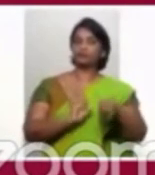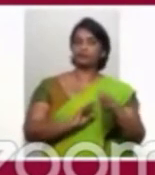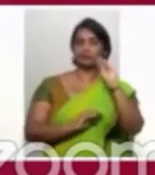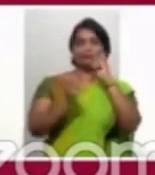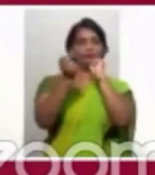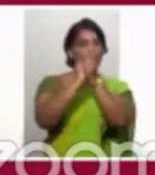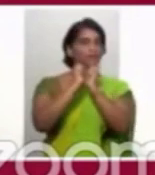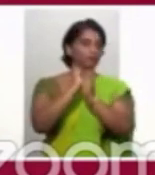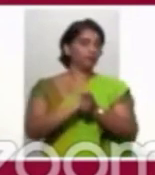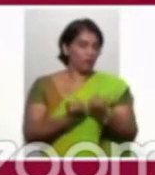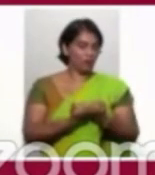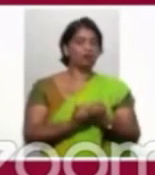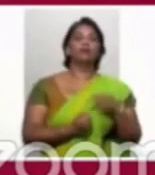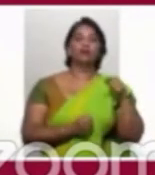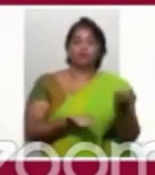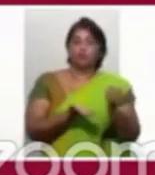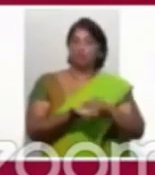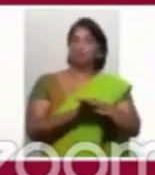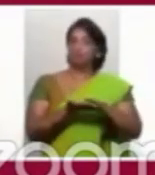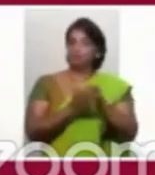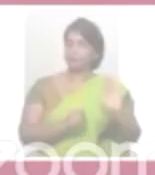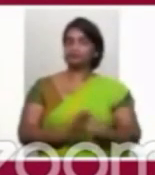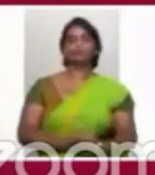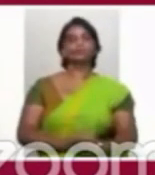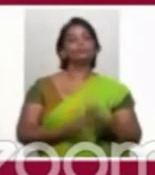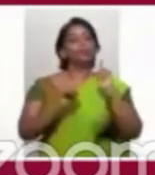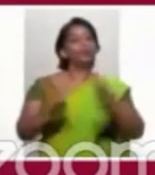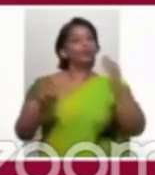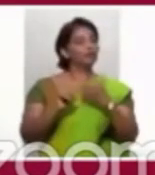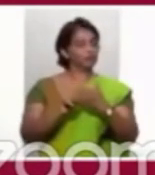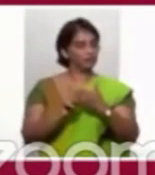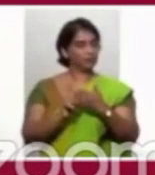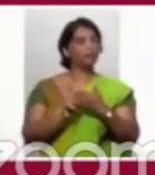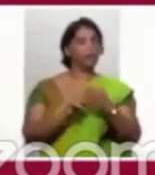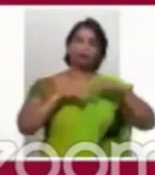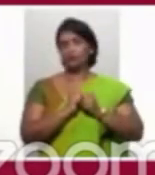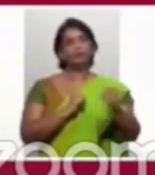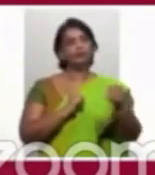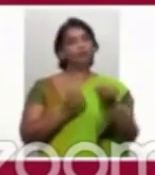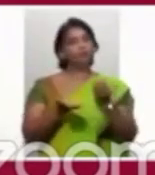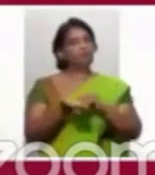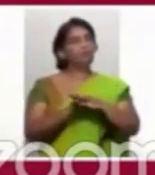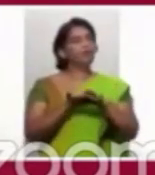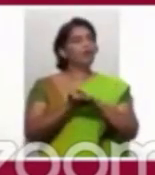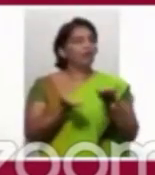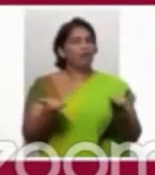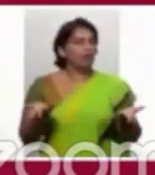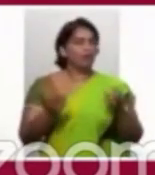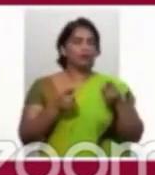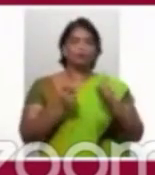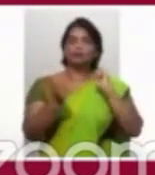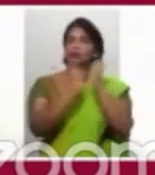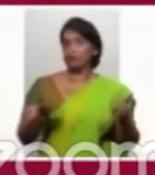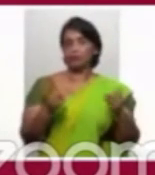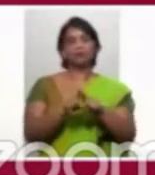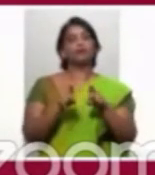යම් සංශෝධන කළ යුතුව තියෙනවා. යාවත්කාලීන කළ යුතුව තියෙනවා. ඒ පිළිබඳව අධ්‍යයනය කරලා ප්‍රතිසංස්කරණයන් මොනවද,